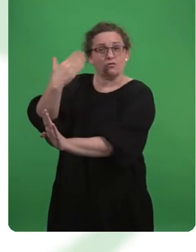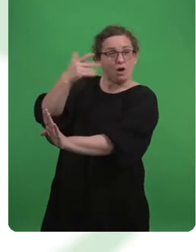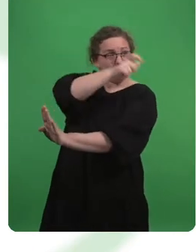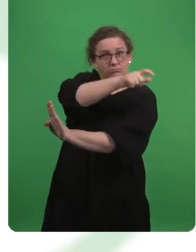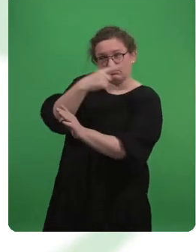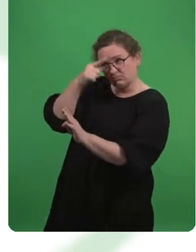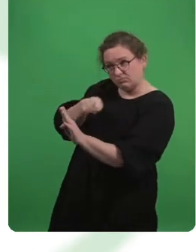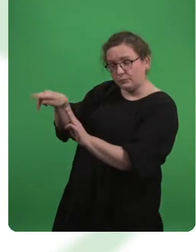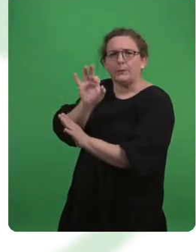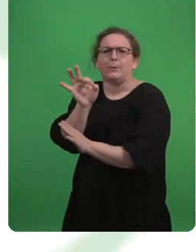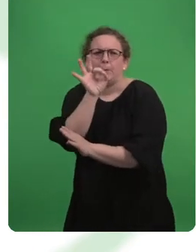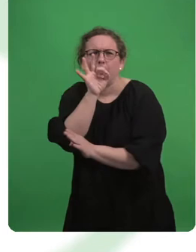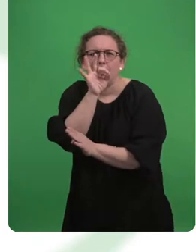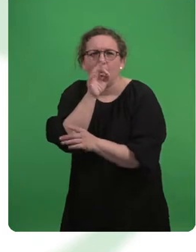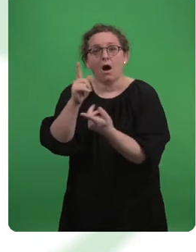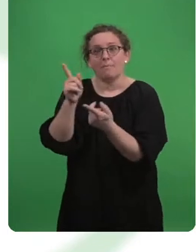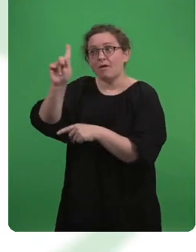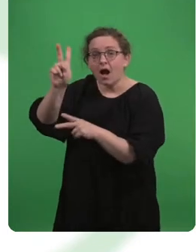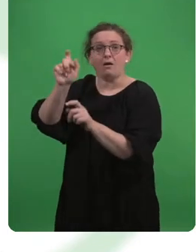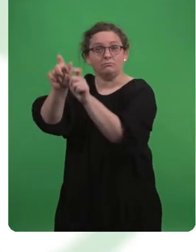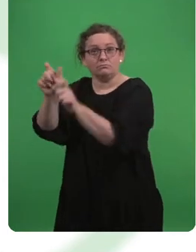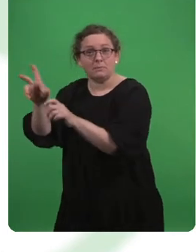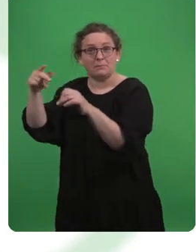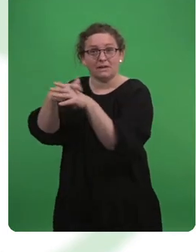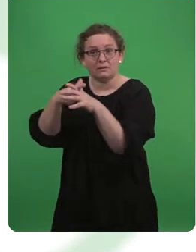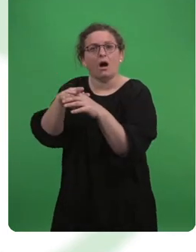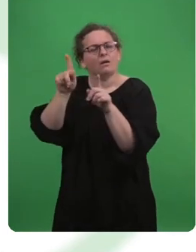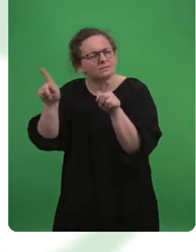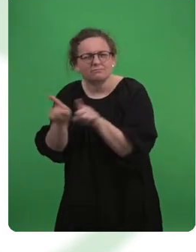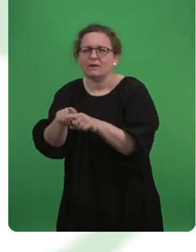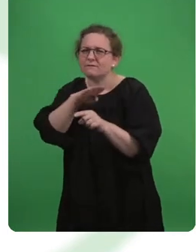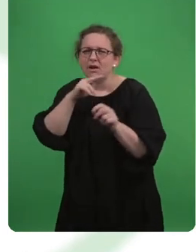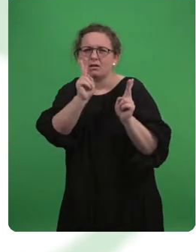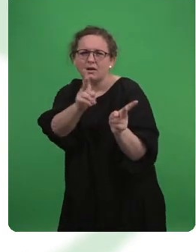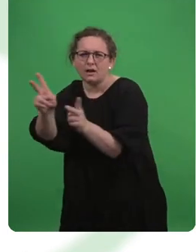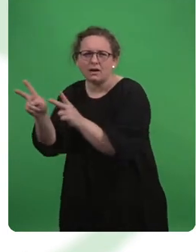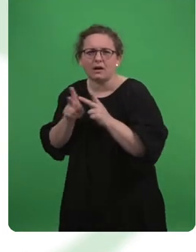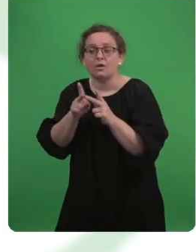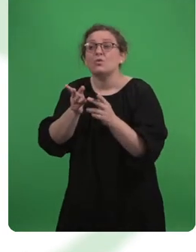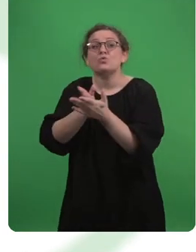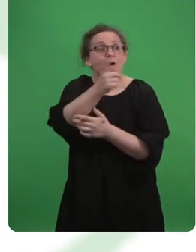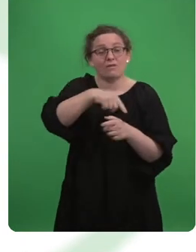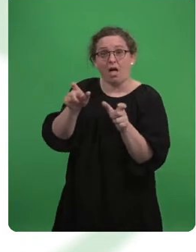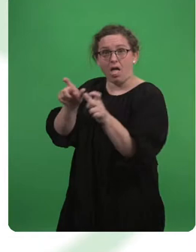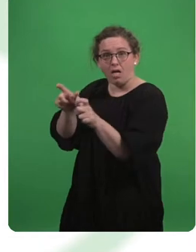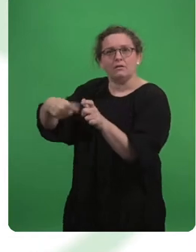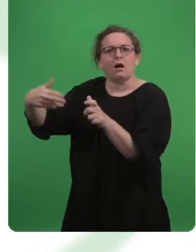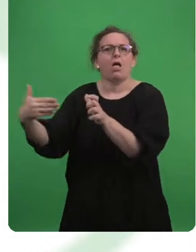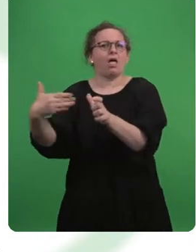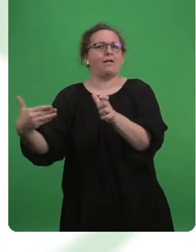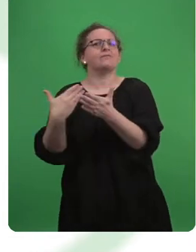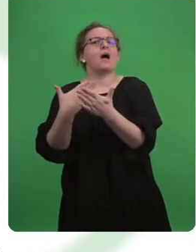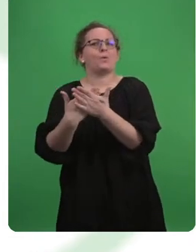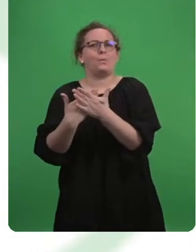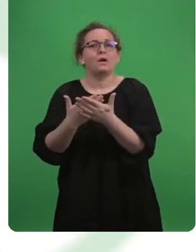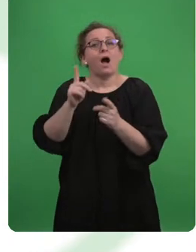die ihnen einfach von vornherein nicht zugetraut werden. Und Menschen mit Behinderung haben viele Begabungen, die genau durch die Behinderung entstehen. Und das heißt, Menschen